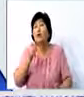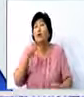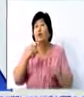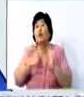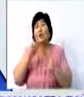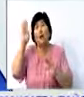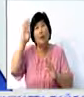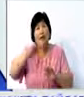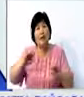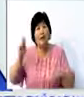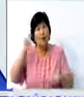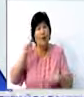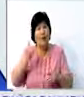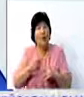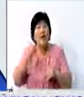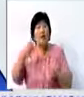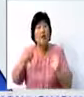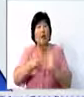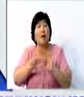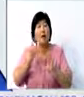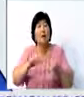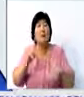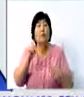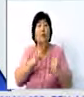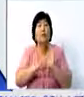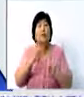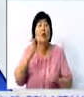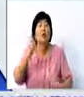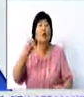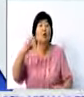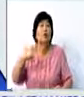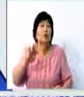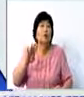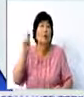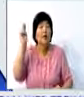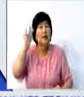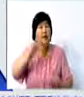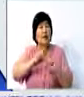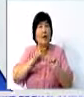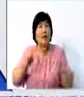білім алуда. Қалған 26 балабақшада 181 және 234 мектептегі